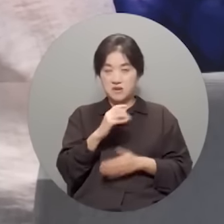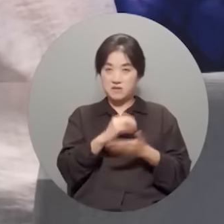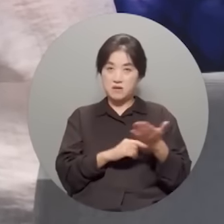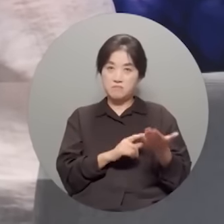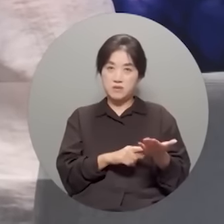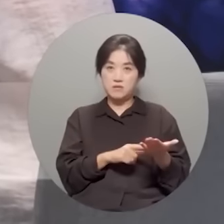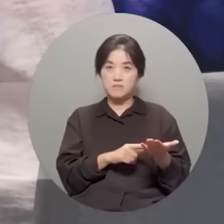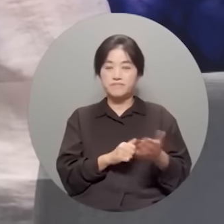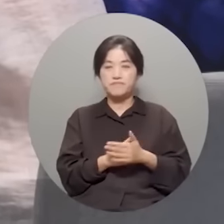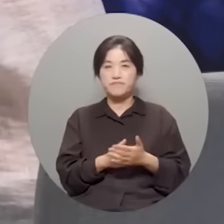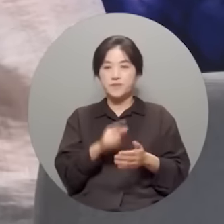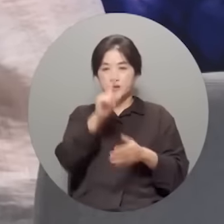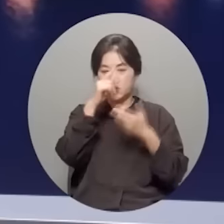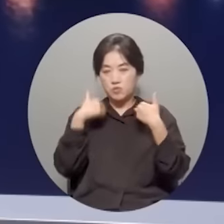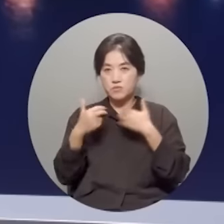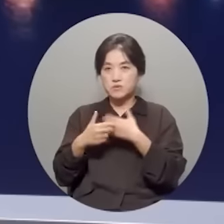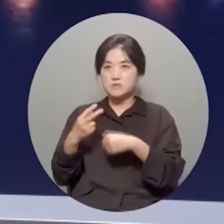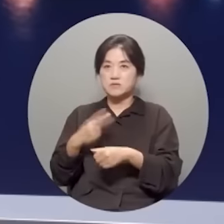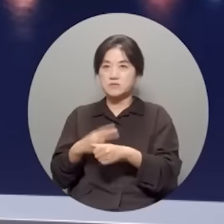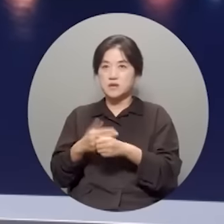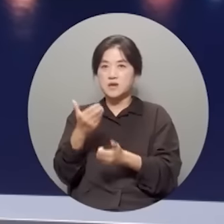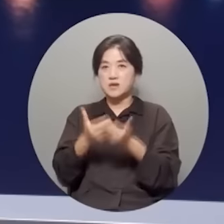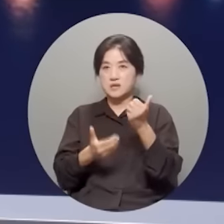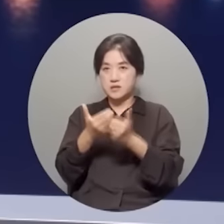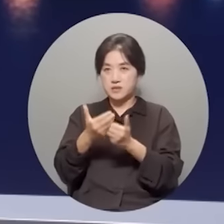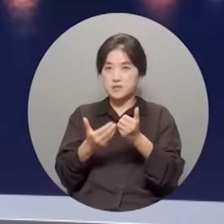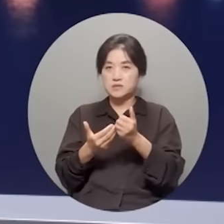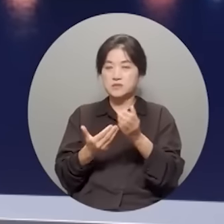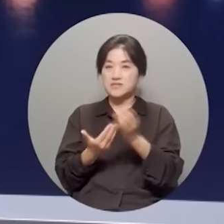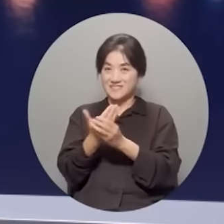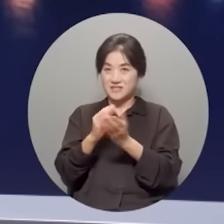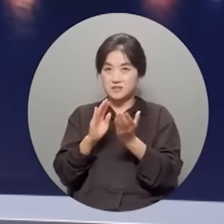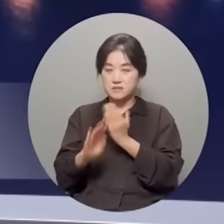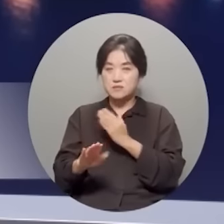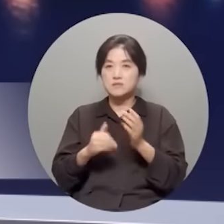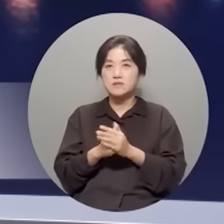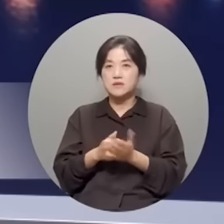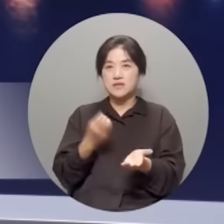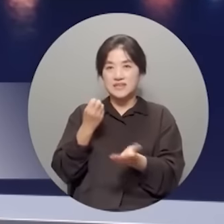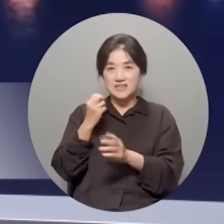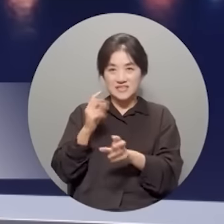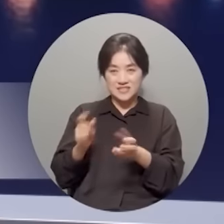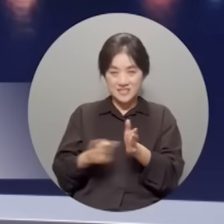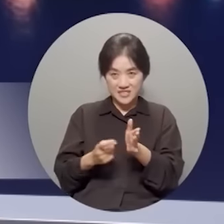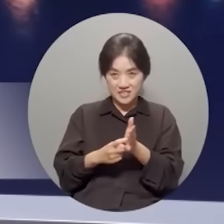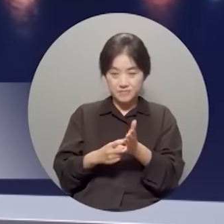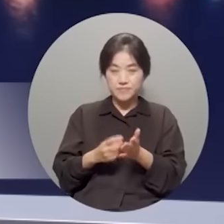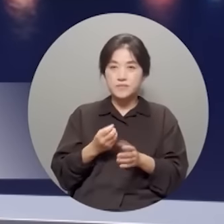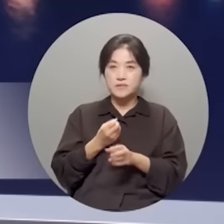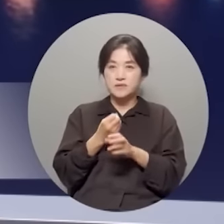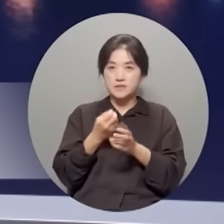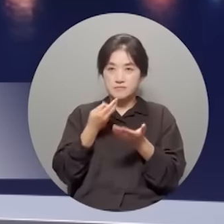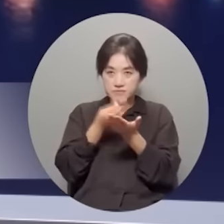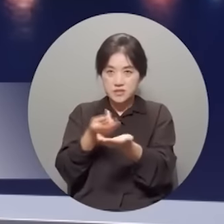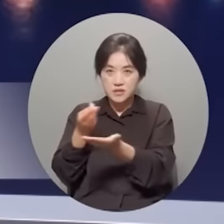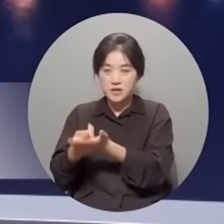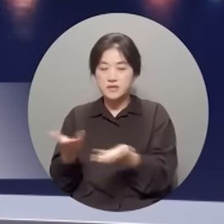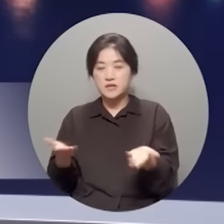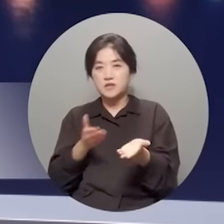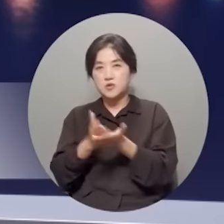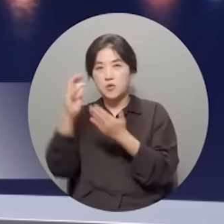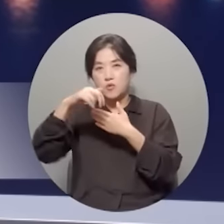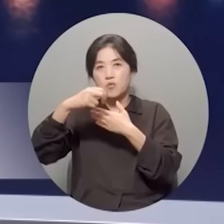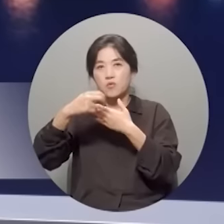전는 보였거든요네 의정 갈동 이후 의정 갈등 이후에 응급시 일하는 전공이 500여명이 병원을